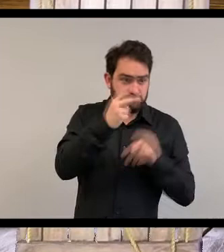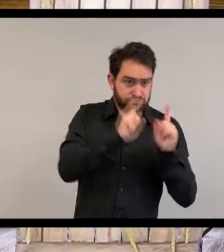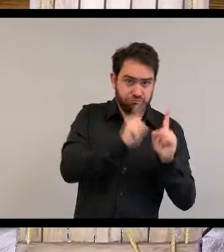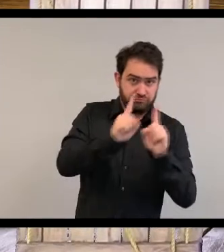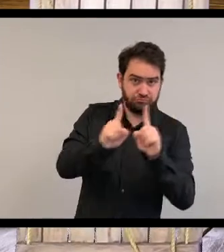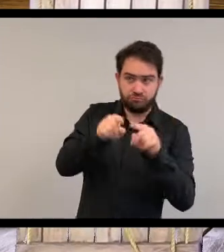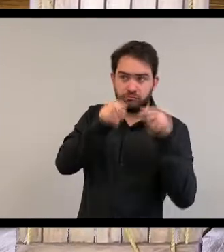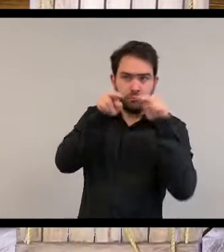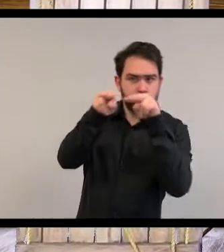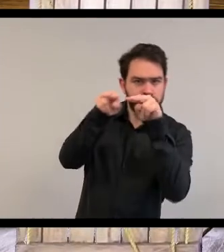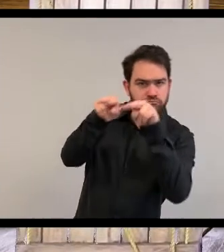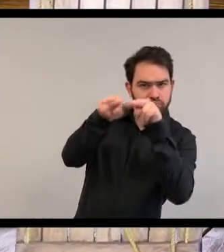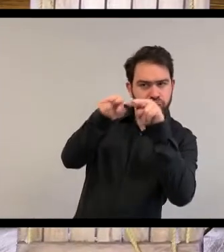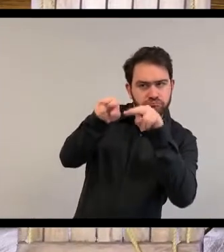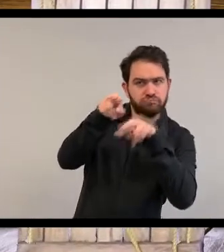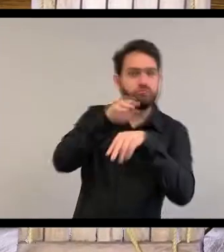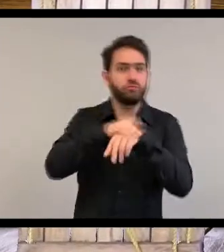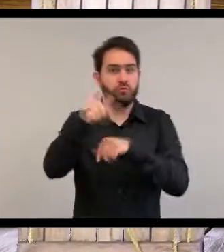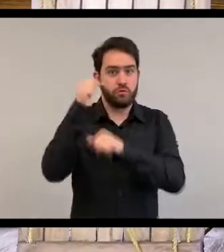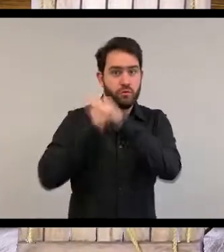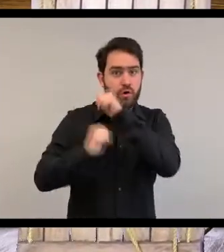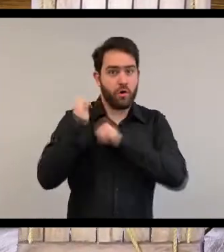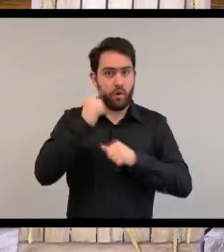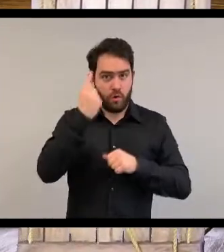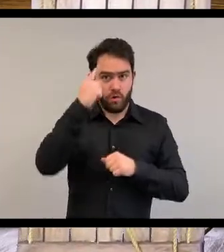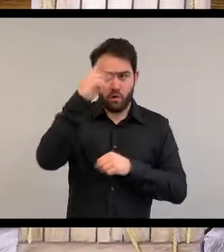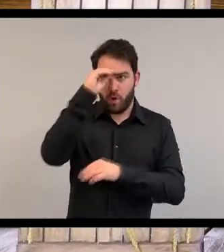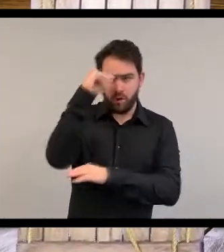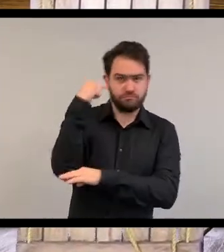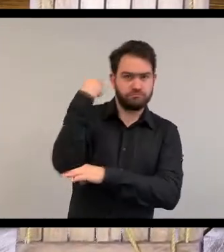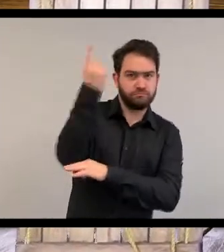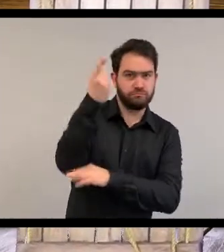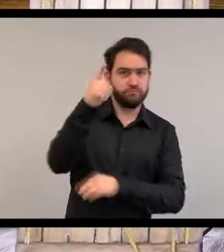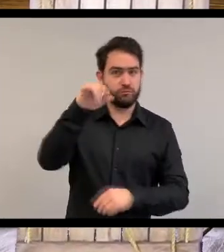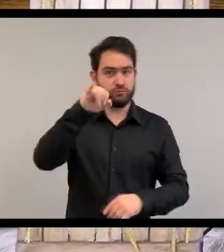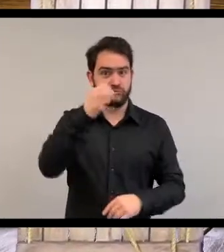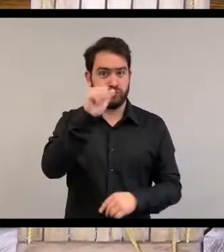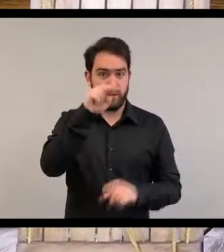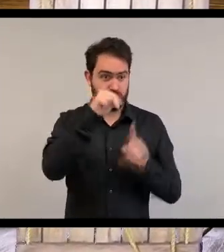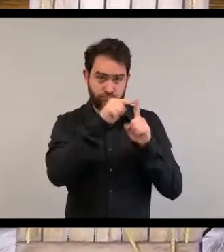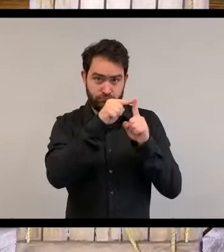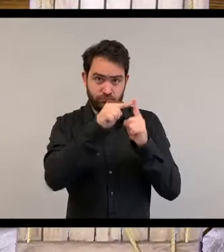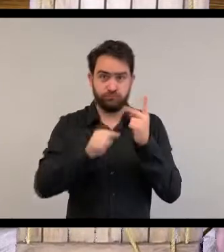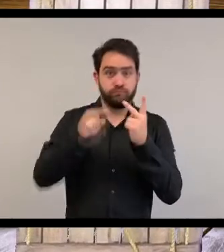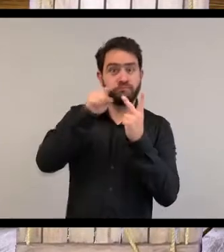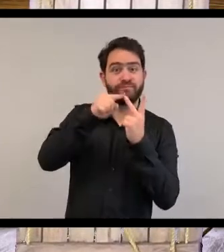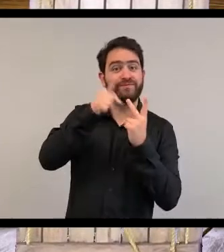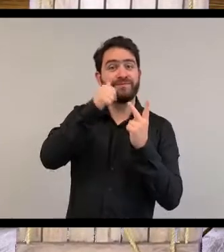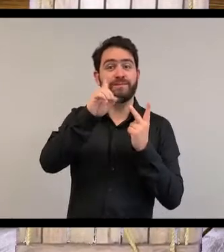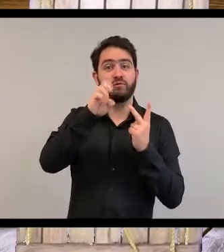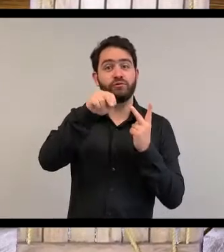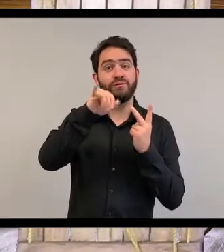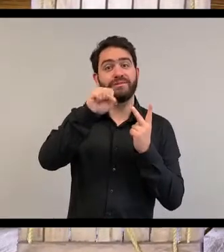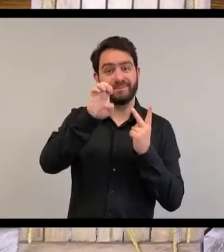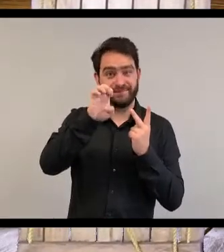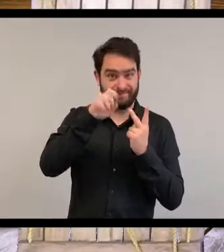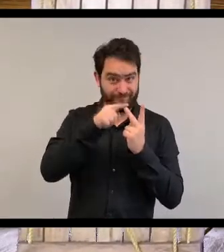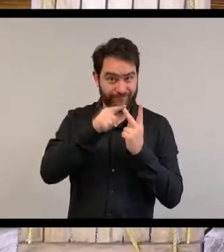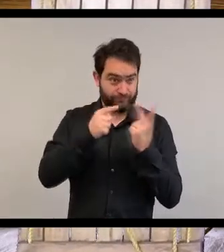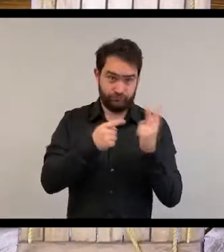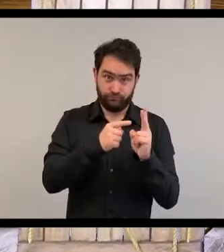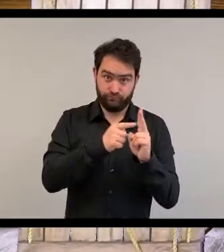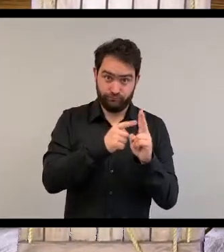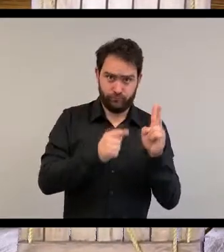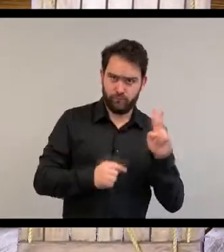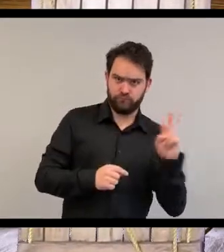On va savoir à quoi ils s'occupent. Alors, ils envoient le grand Jacques les flanquer. Puis, ils envoient aussi Denise